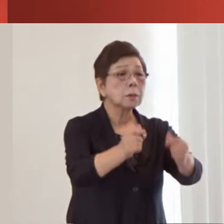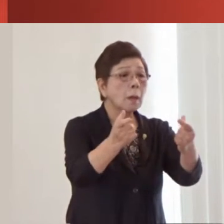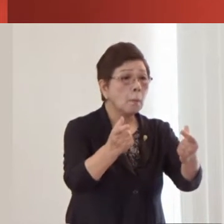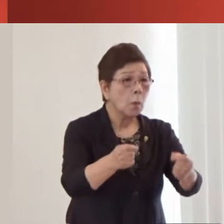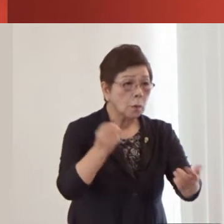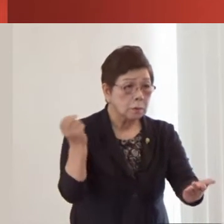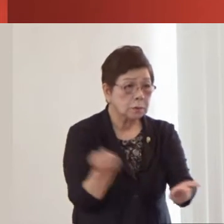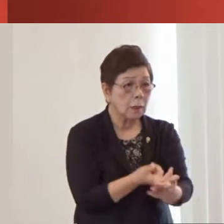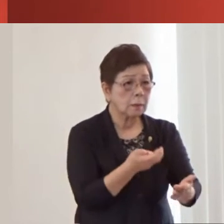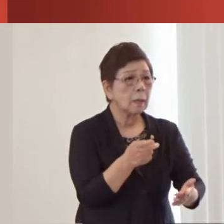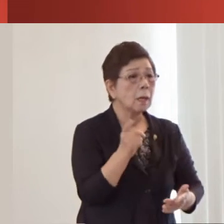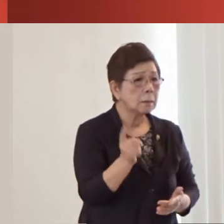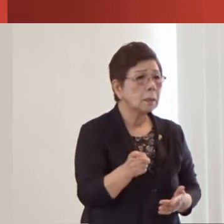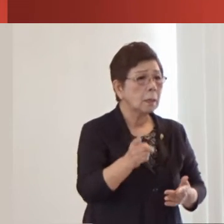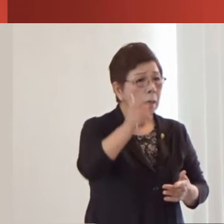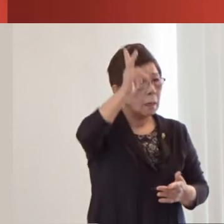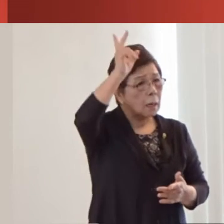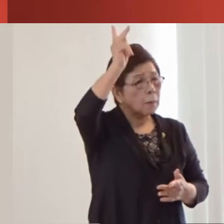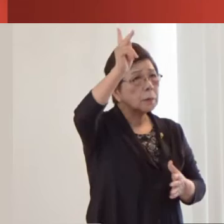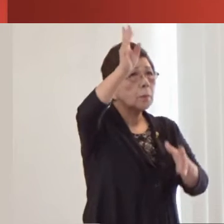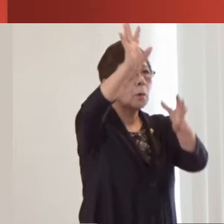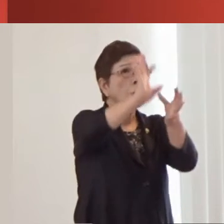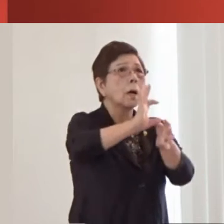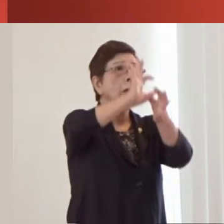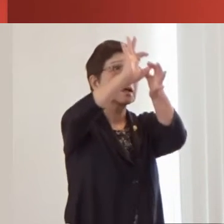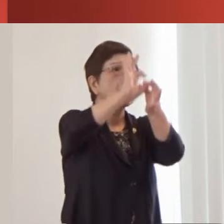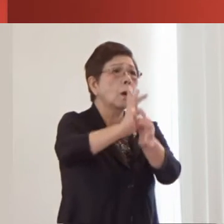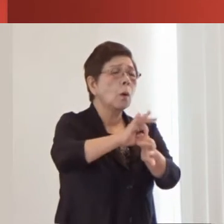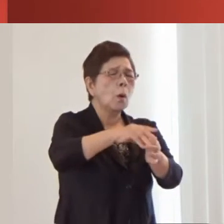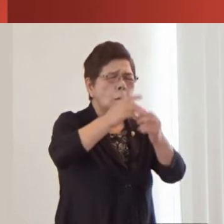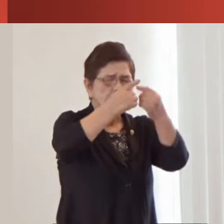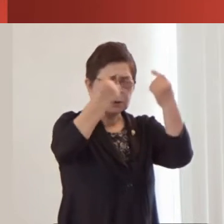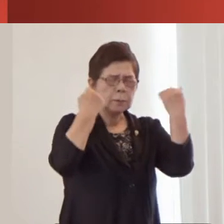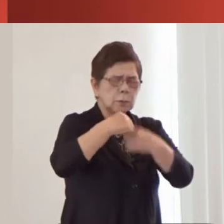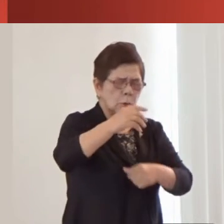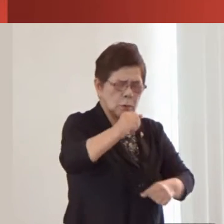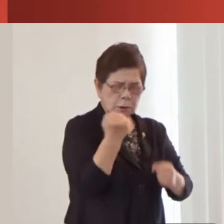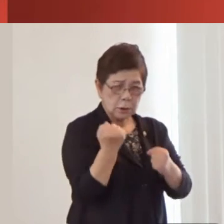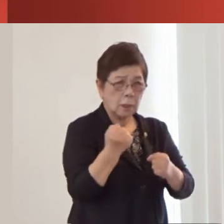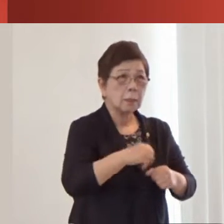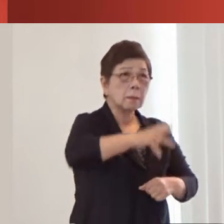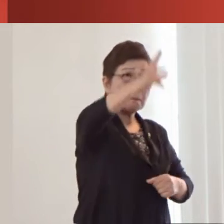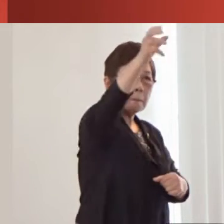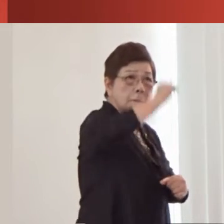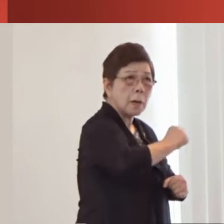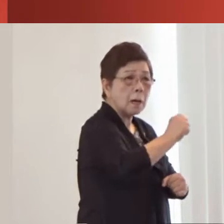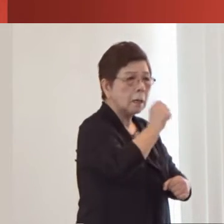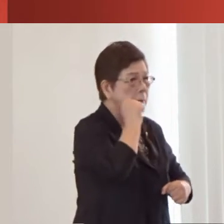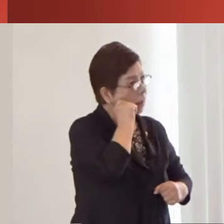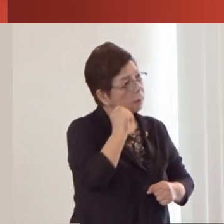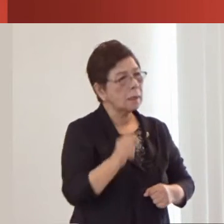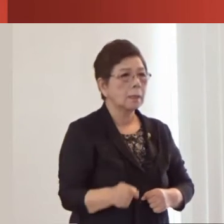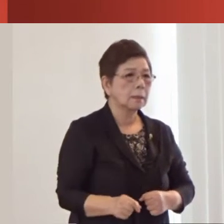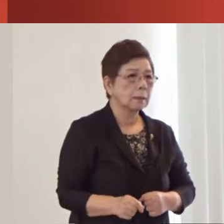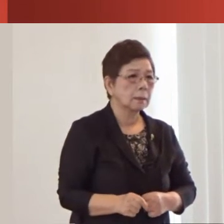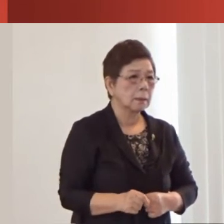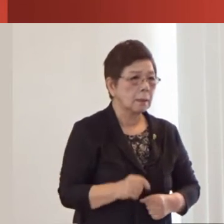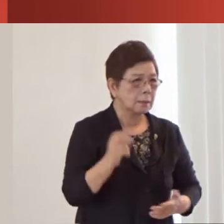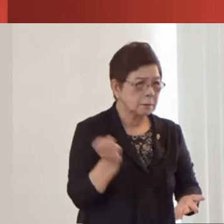絶対にこの神様との関係を自分の力で回復することはできないということ